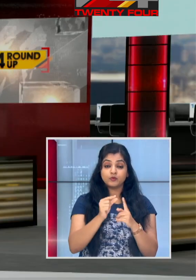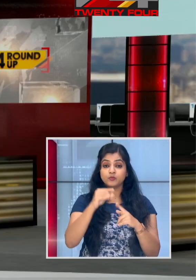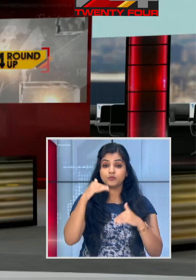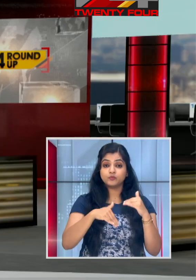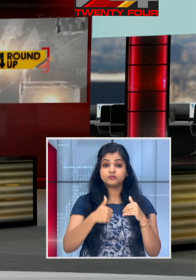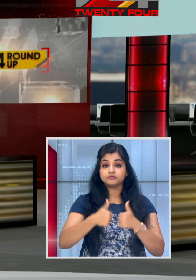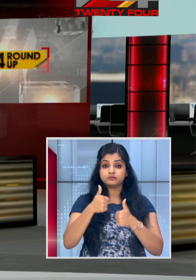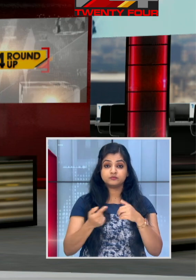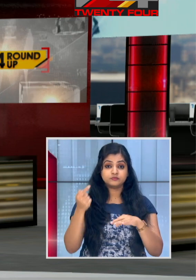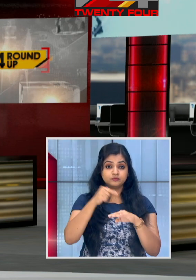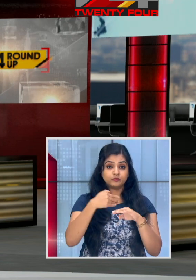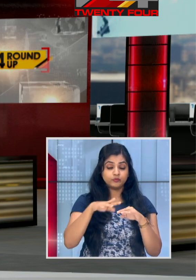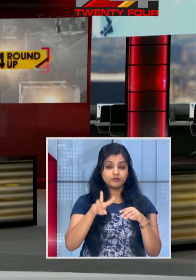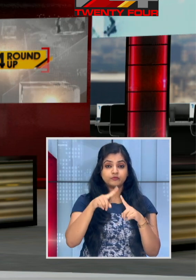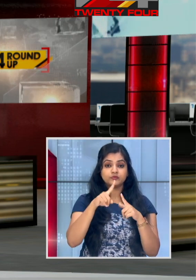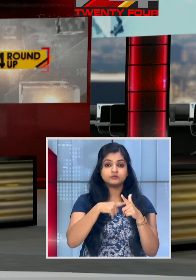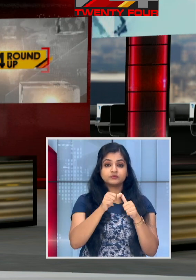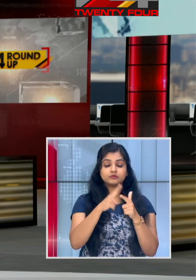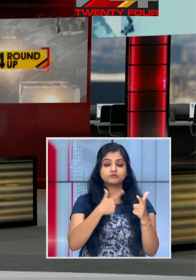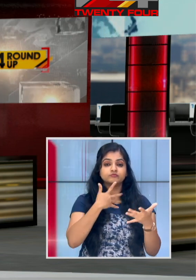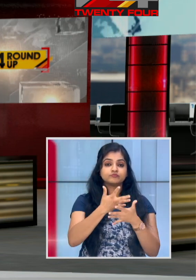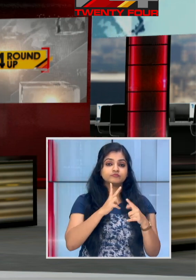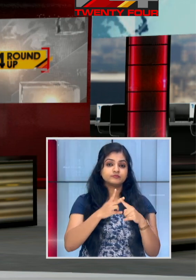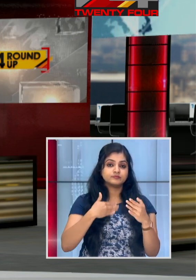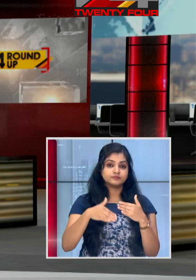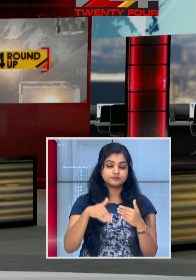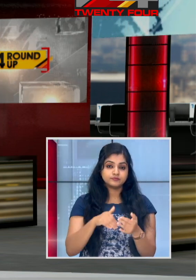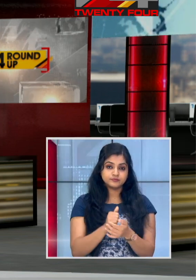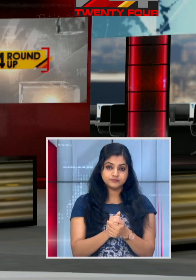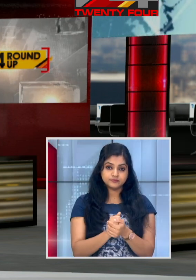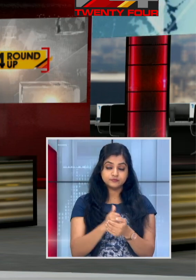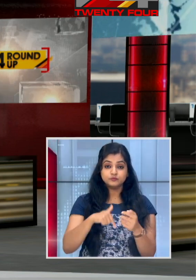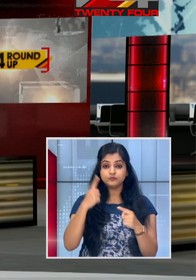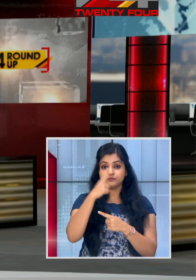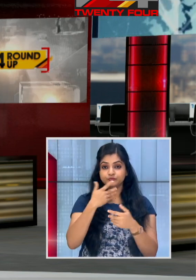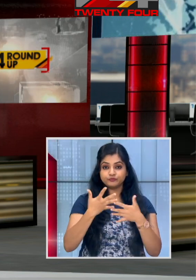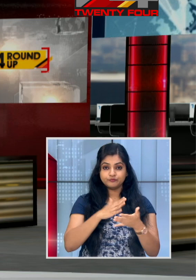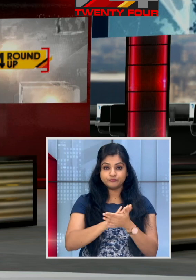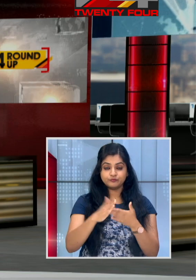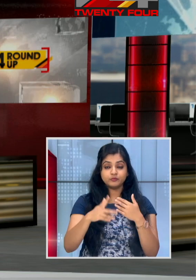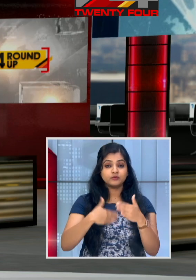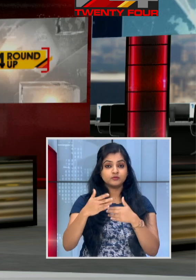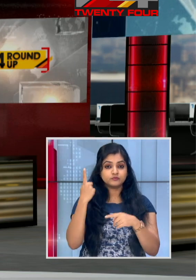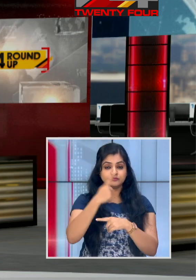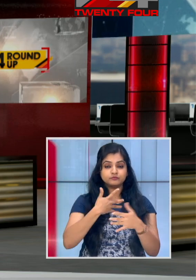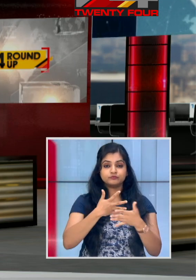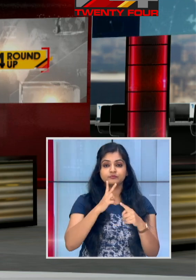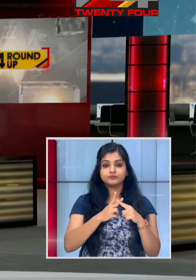പ്രവേശന ചർച്ചകൾക്ക് ചൂട് പിടിപ്പിച്ചുകൊണ്ടാണ് ഇപ്പോഴും ആരാധകരുമായി വിജയുടെ കൂടിക്കാഴ്ച. ഇന്നത്തേത് പൂർത്തിയായിരിക്കുന്നു. അടുത്ത ദിവസങ്ങളിലും വിജയ് കൂടിക്കാഴ്ച